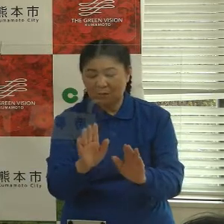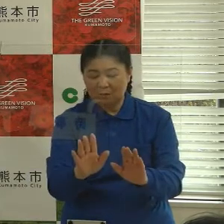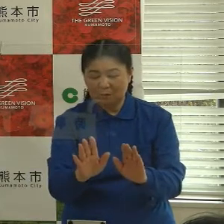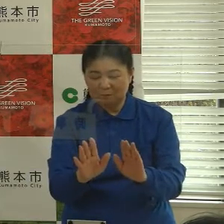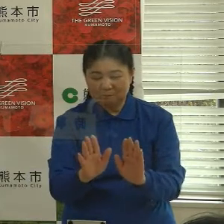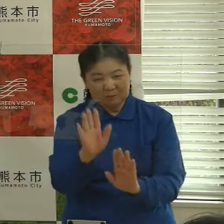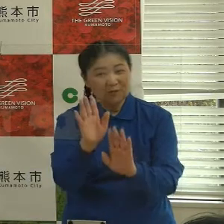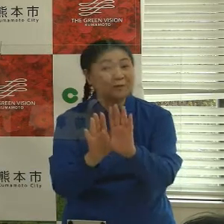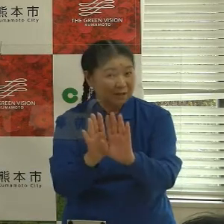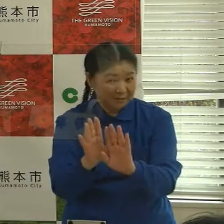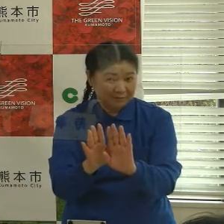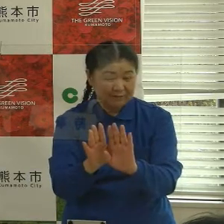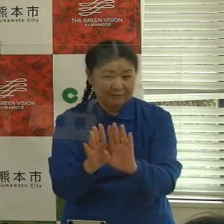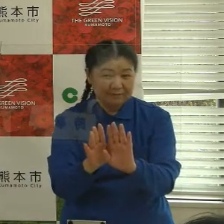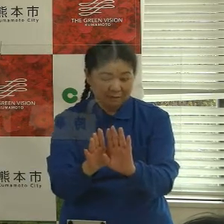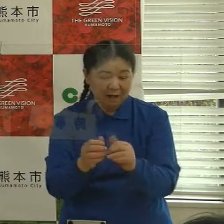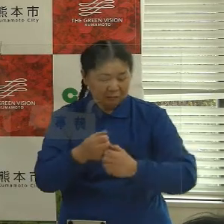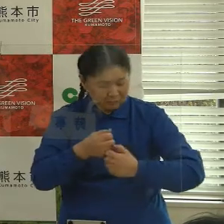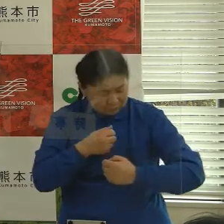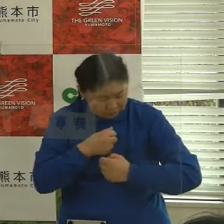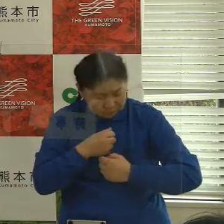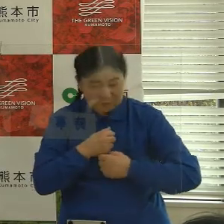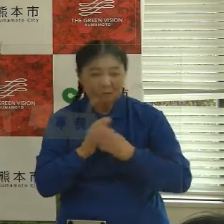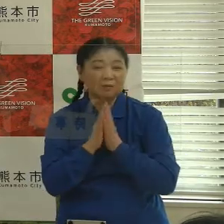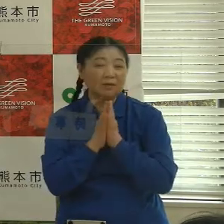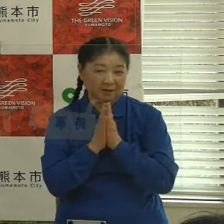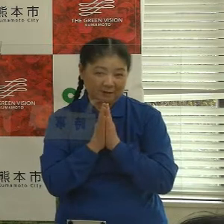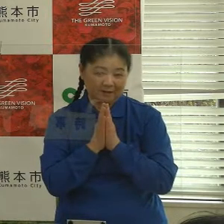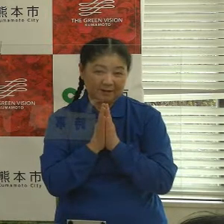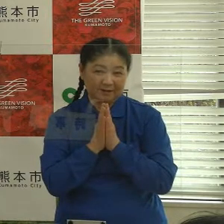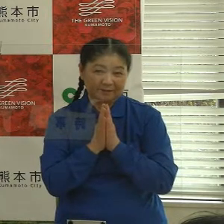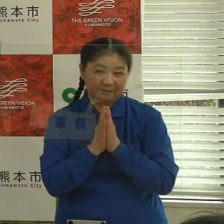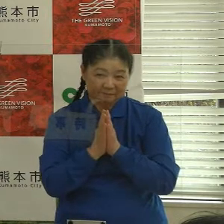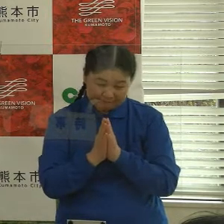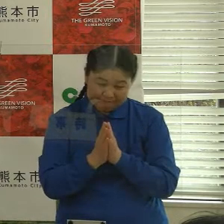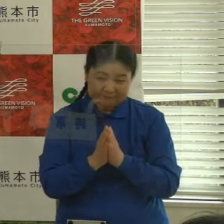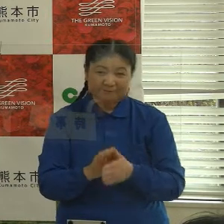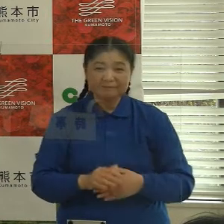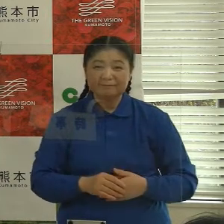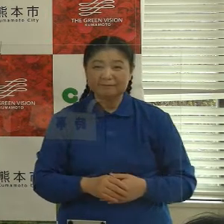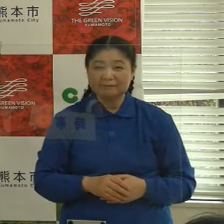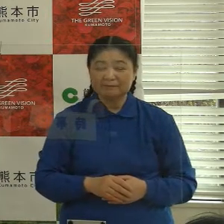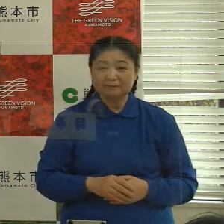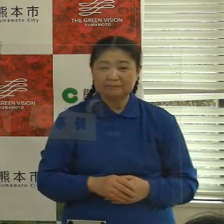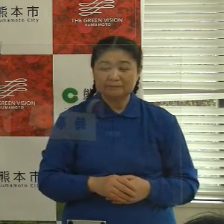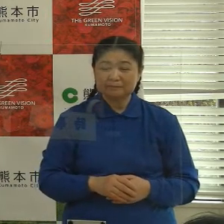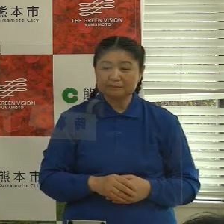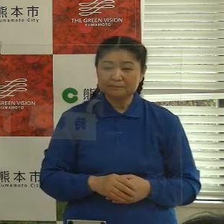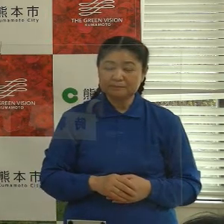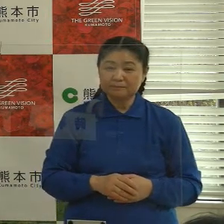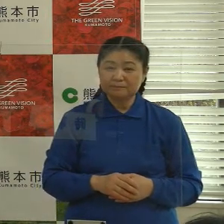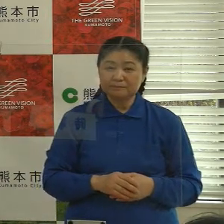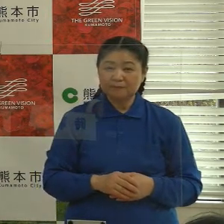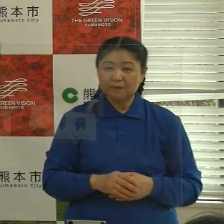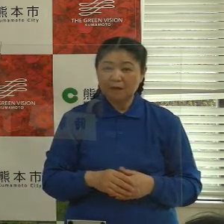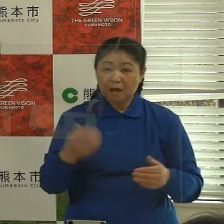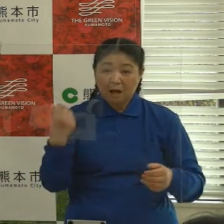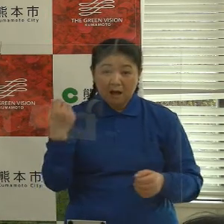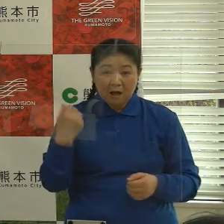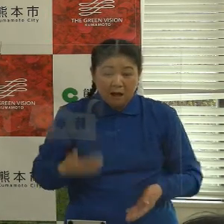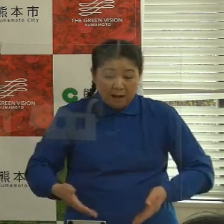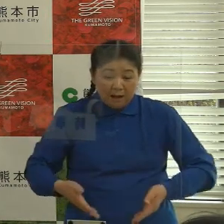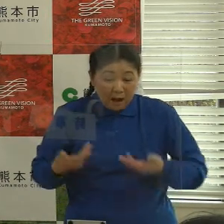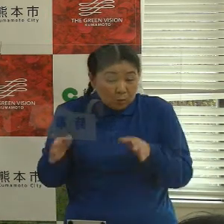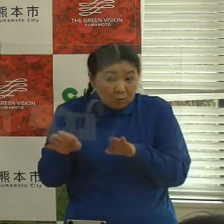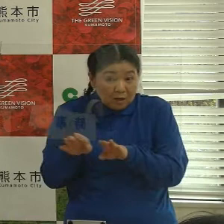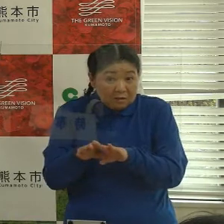感染防止対策に注意をしていただきますようお願いを申し上げます。また春休みの期